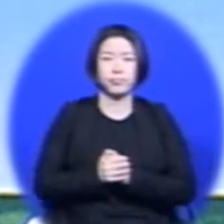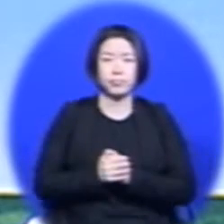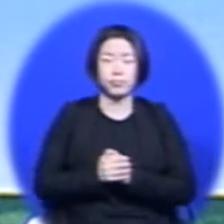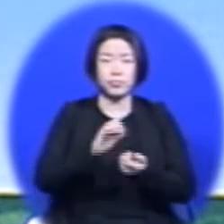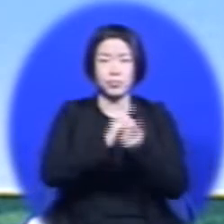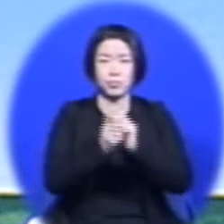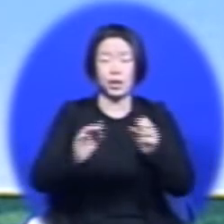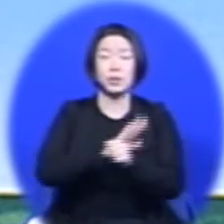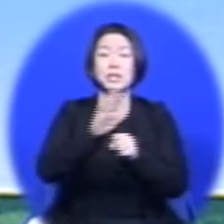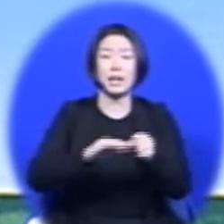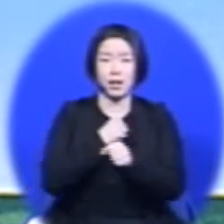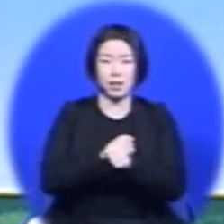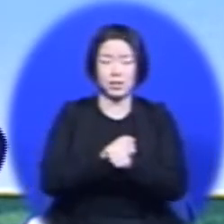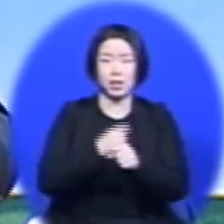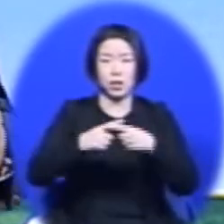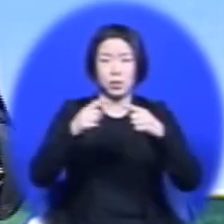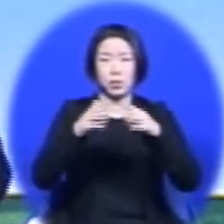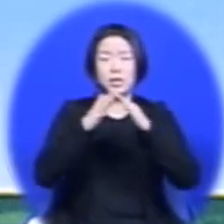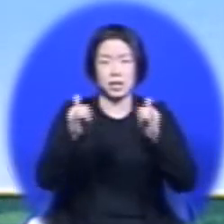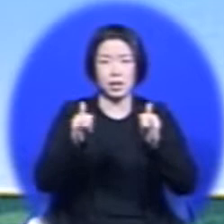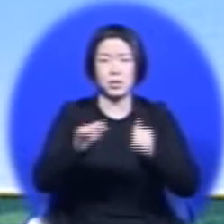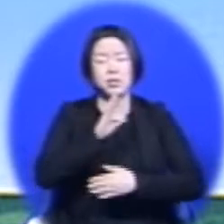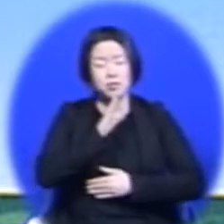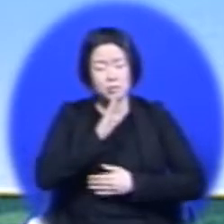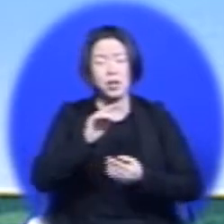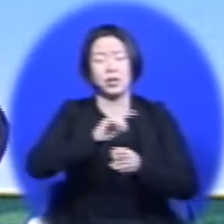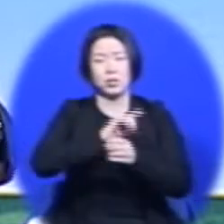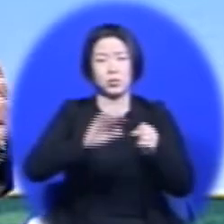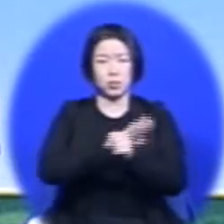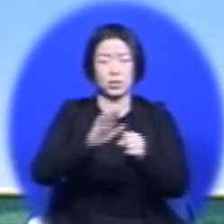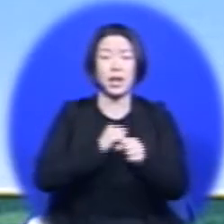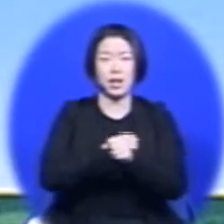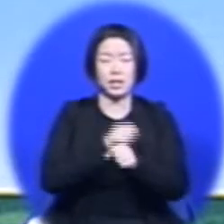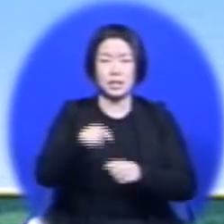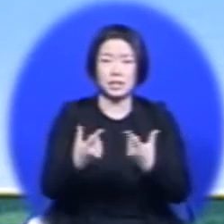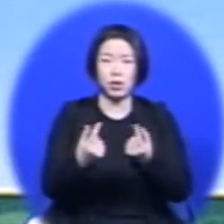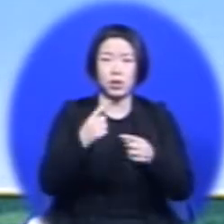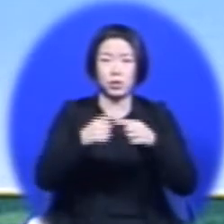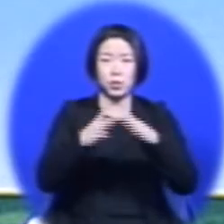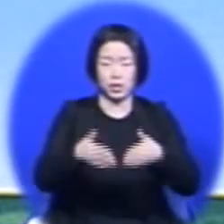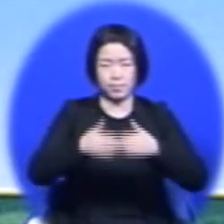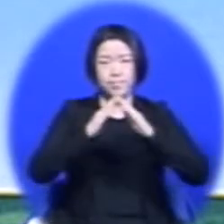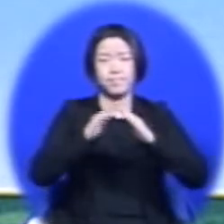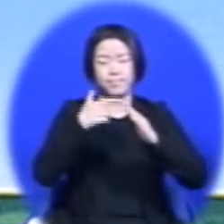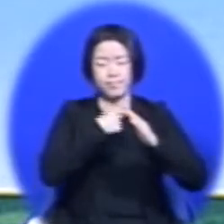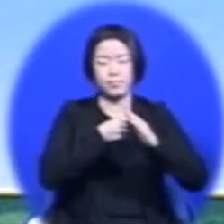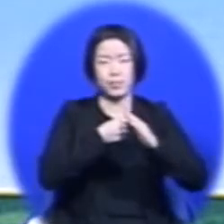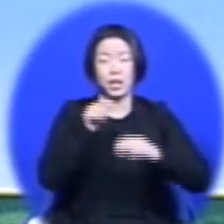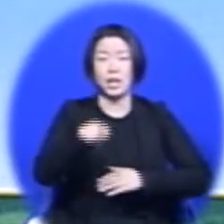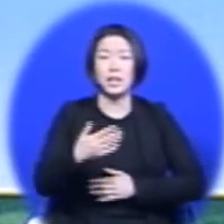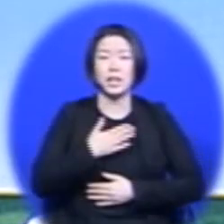서로 사랑하는, 교인들이 정말 서로 사랑하는 이런 교회를 세울 거야. 이것이